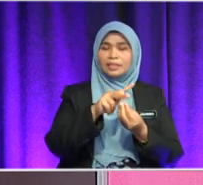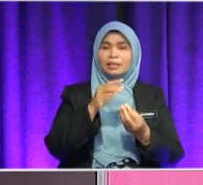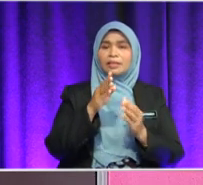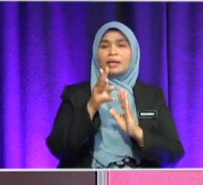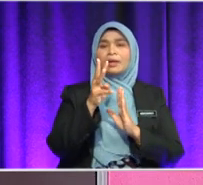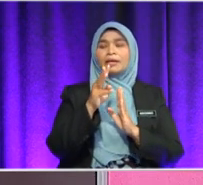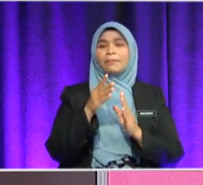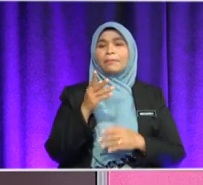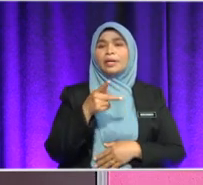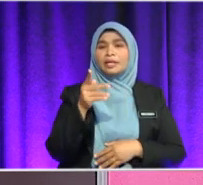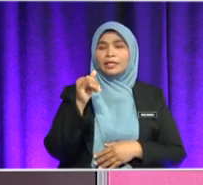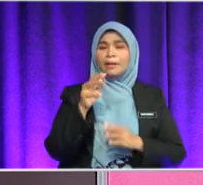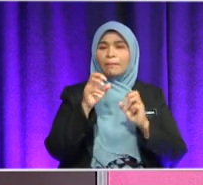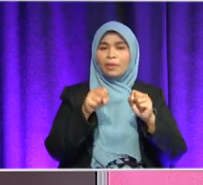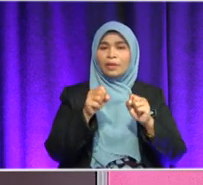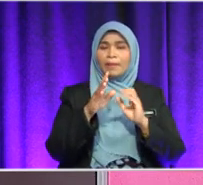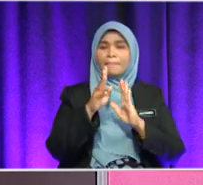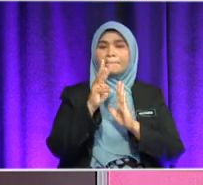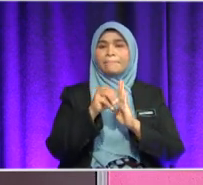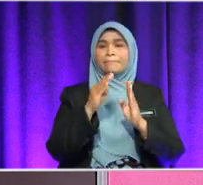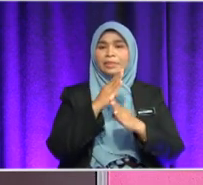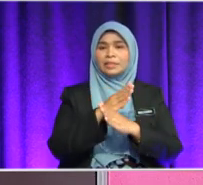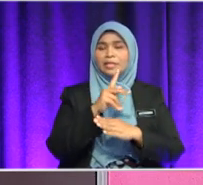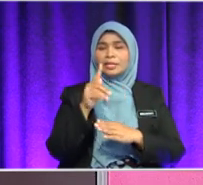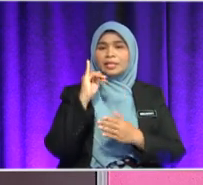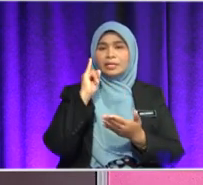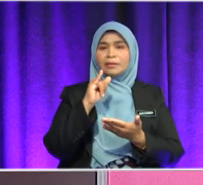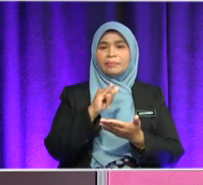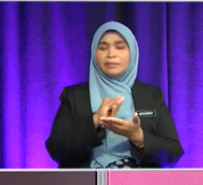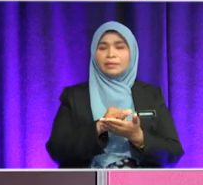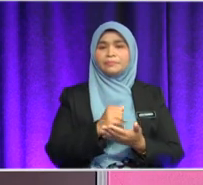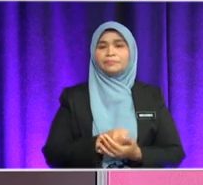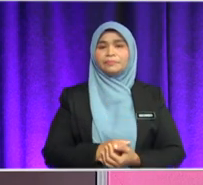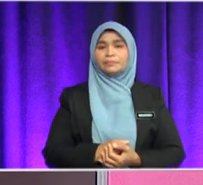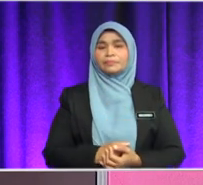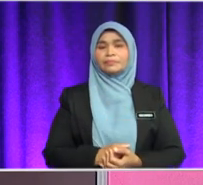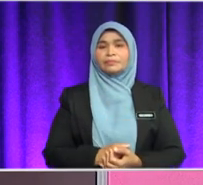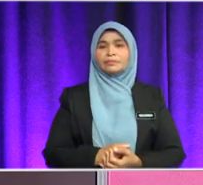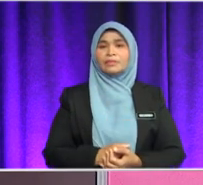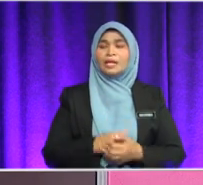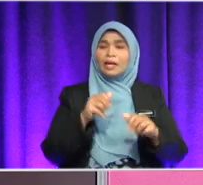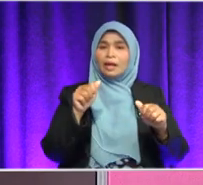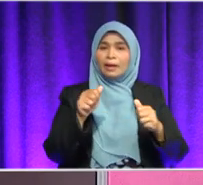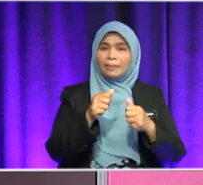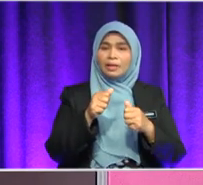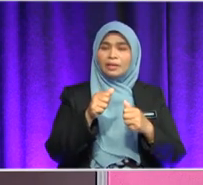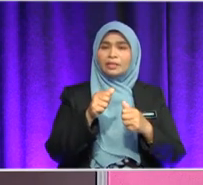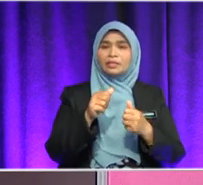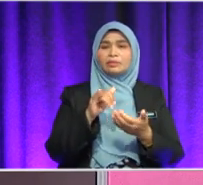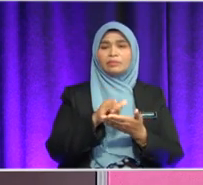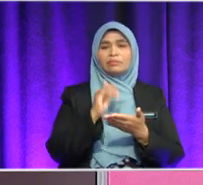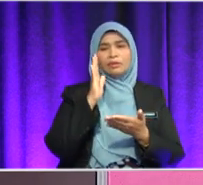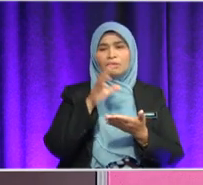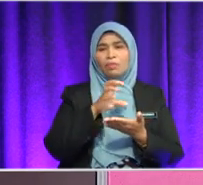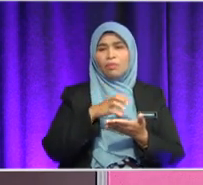membatalkan yang boleh membatalkan yang yang membatalkan iman seseorang yang pertama amalan itu rusak segala amalannya